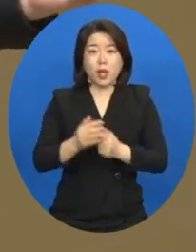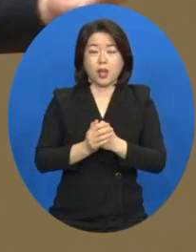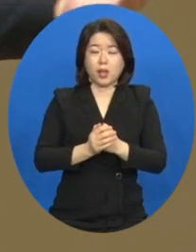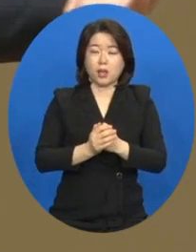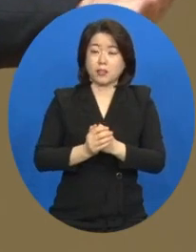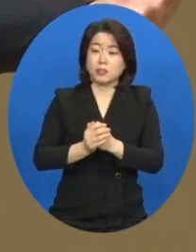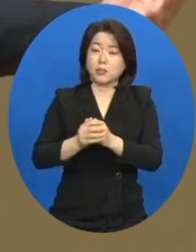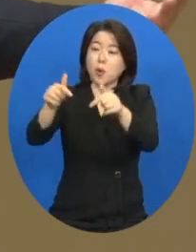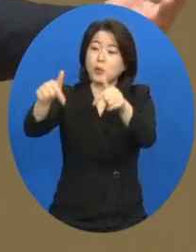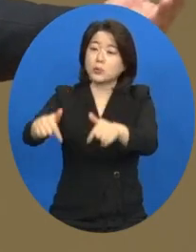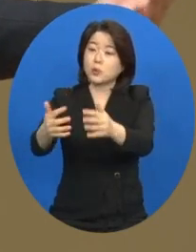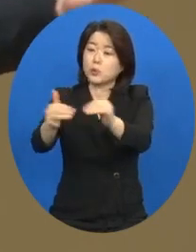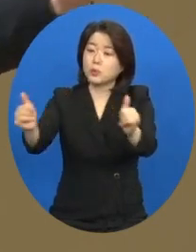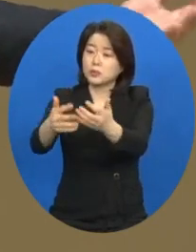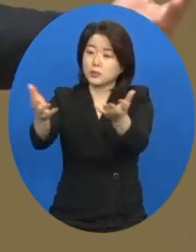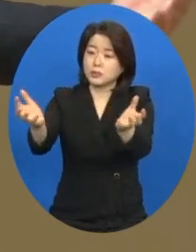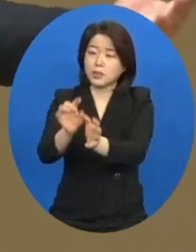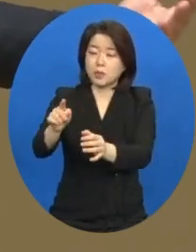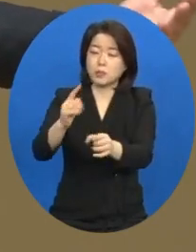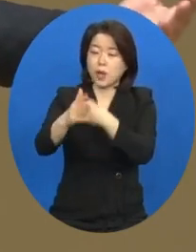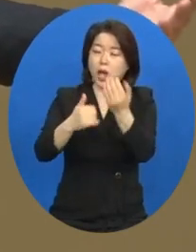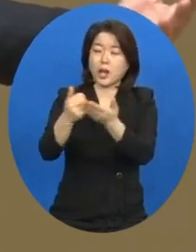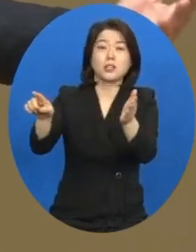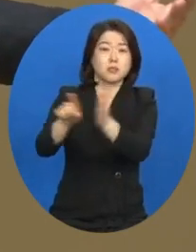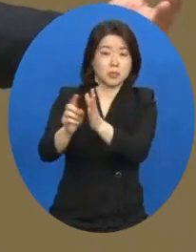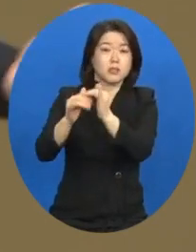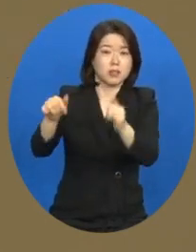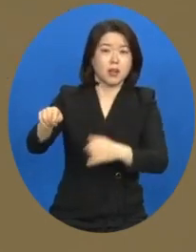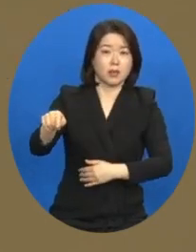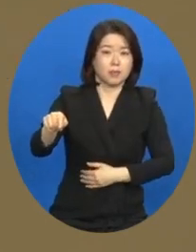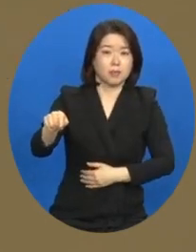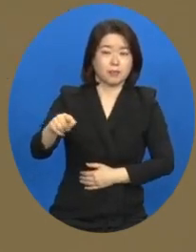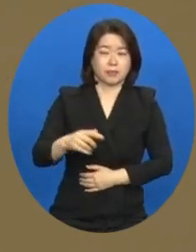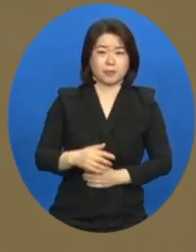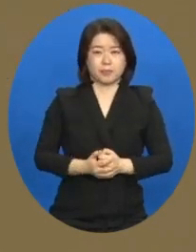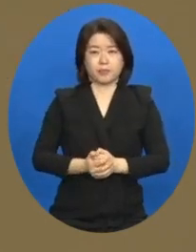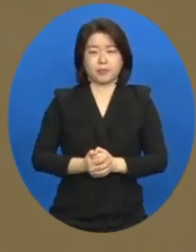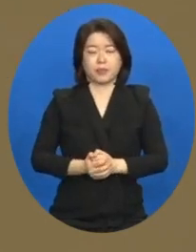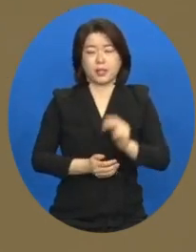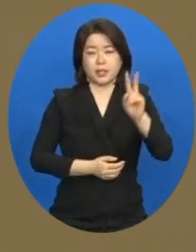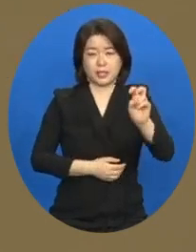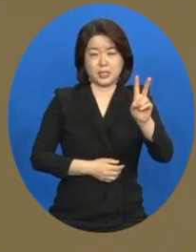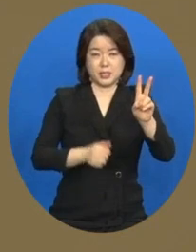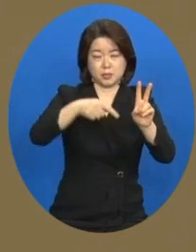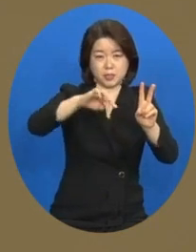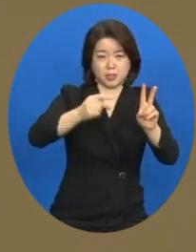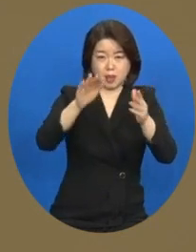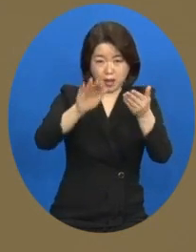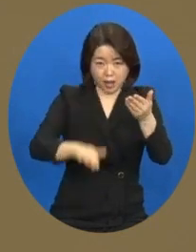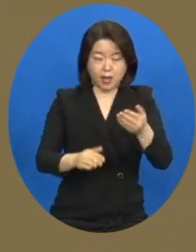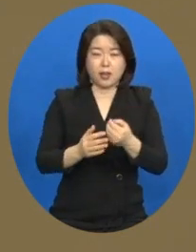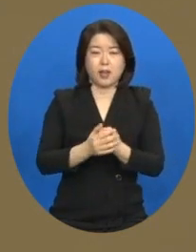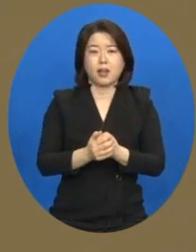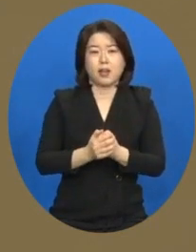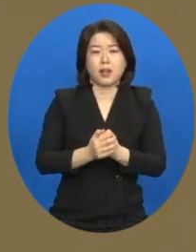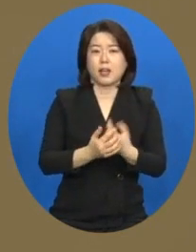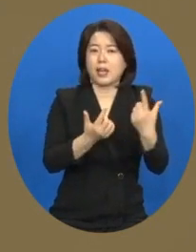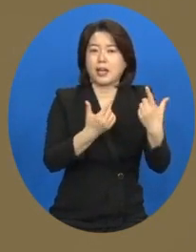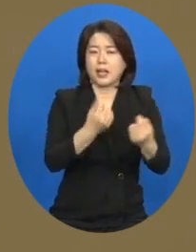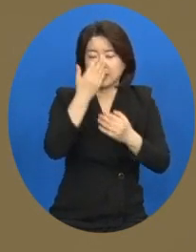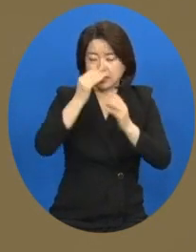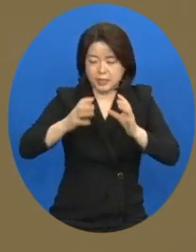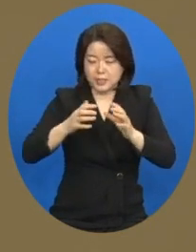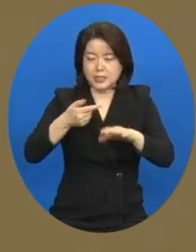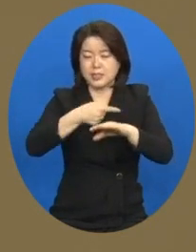서쪽 지파 사람들도 다 하나님 믿는 사람들. 그래서 22절 하반절에 같은 이스라엘